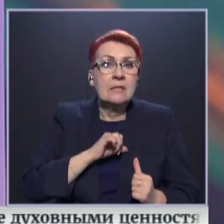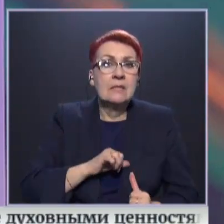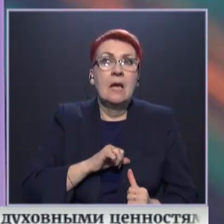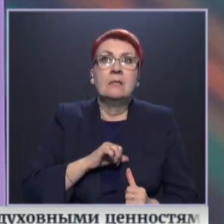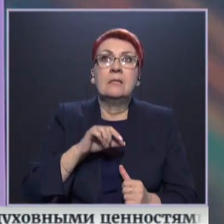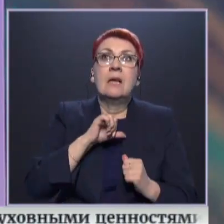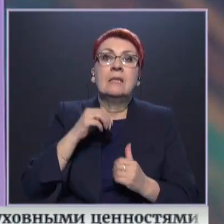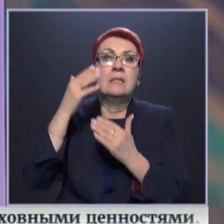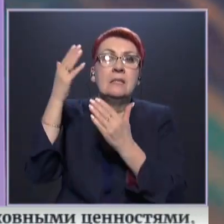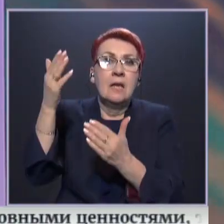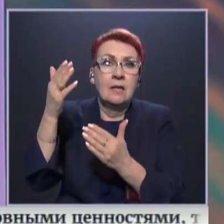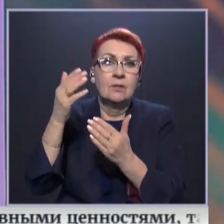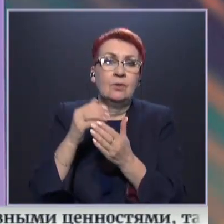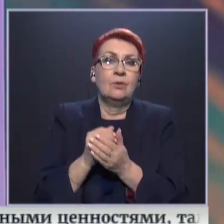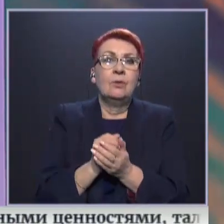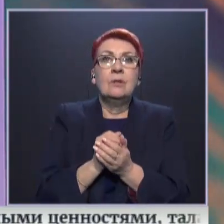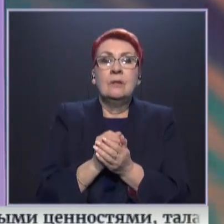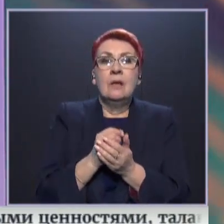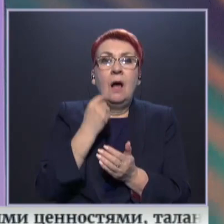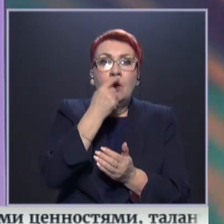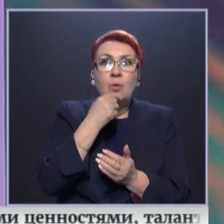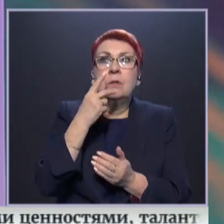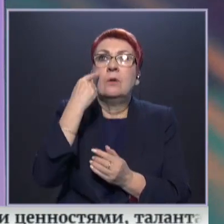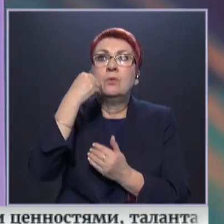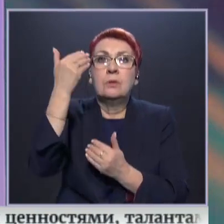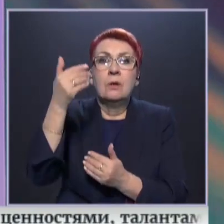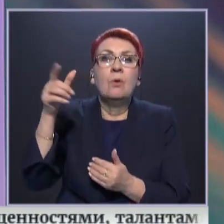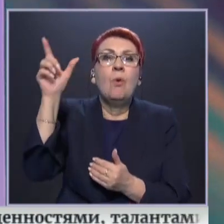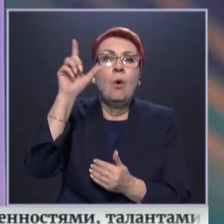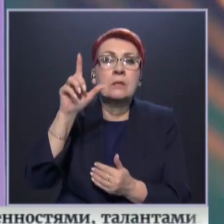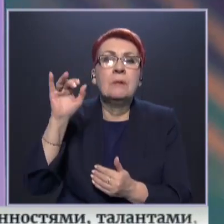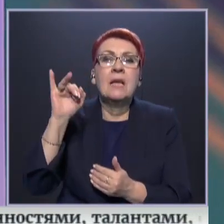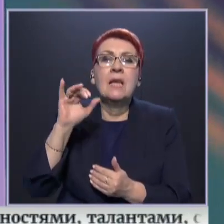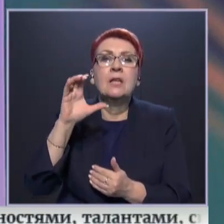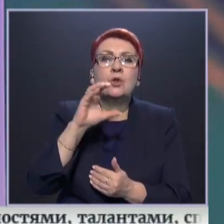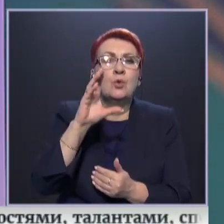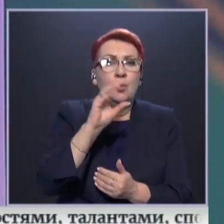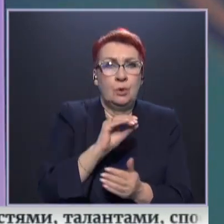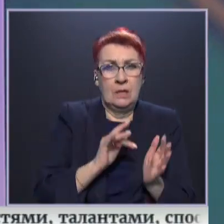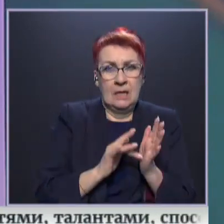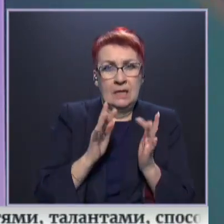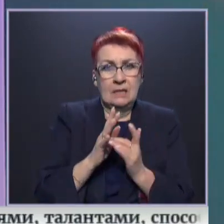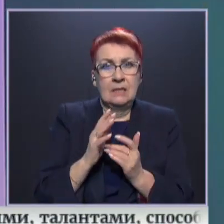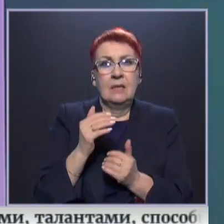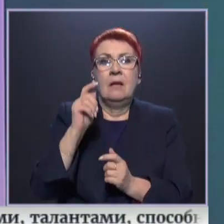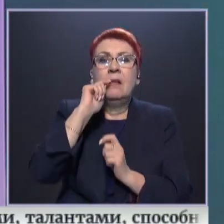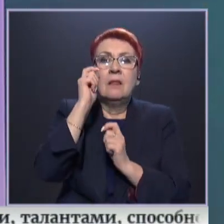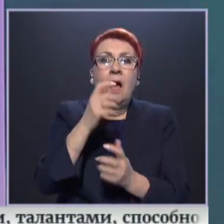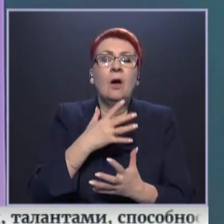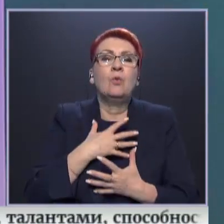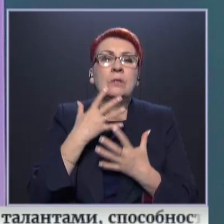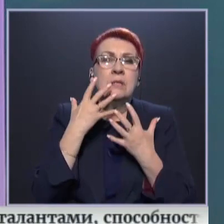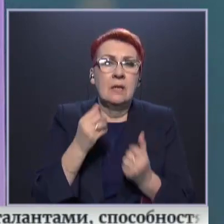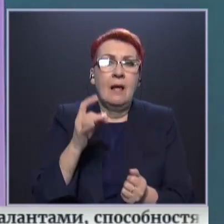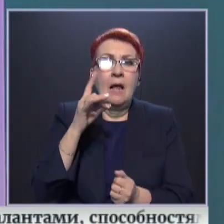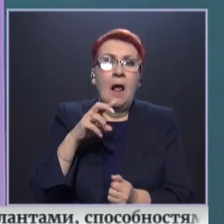к устам. Господи Иисусе Христе, в Твоих руках и жизнь, и смерть, и воскресение, даруй здравие